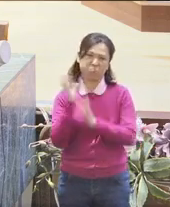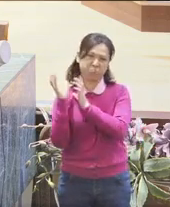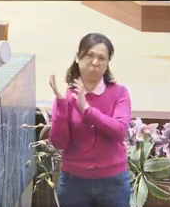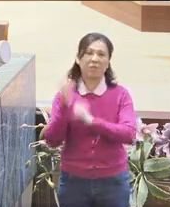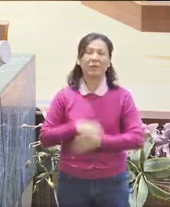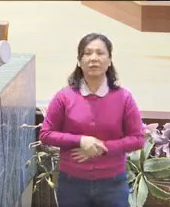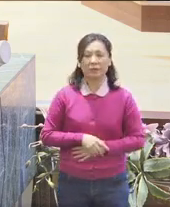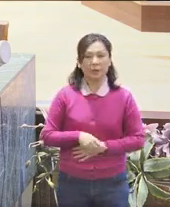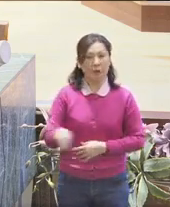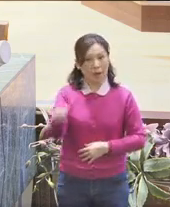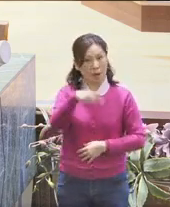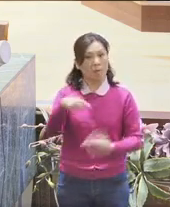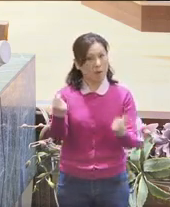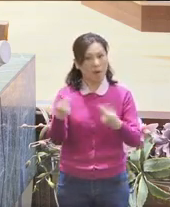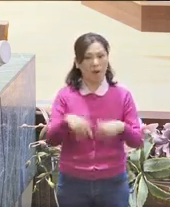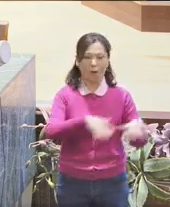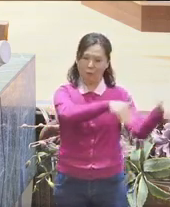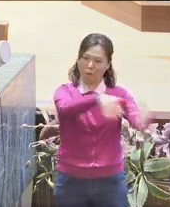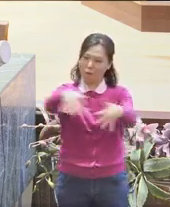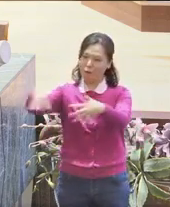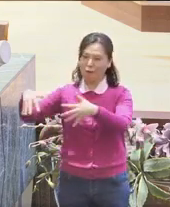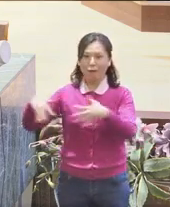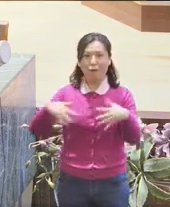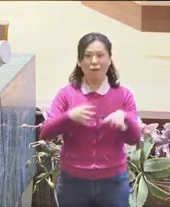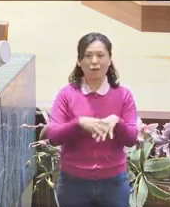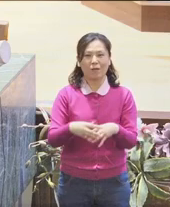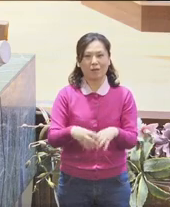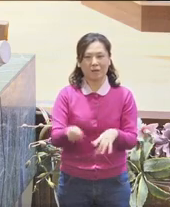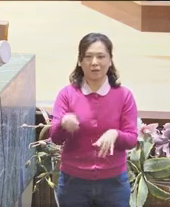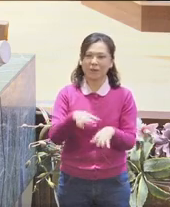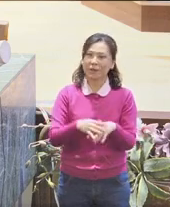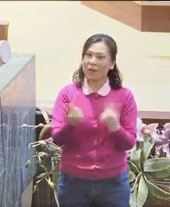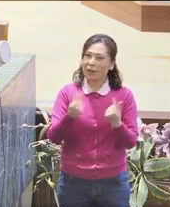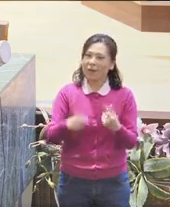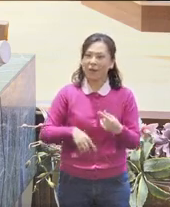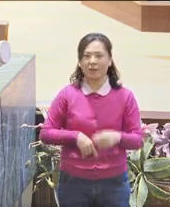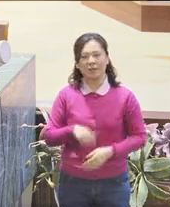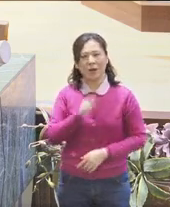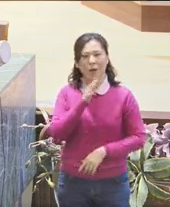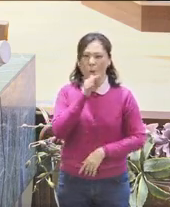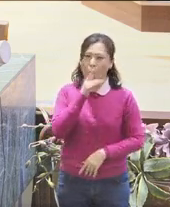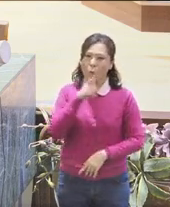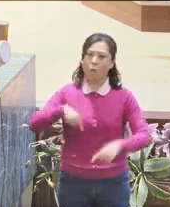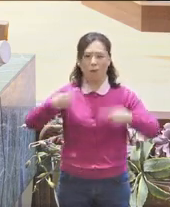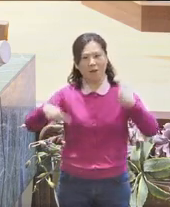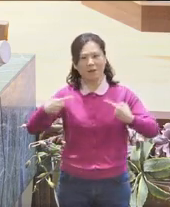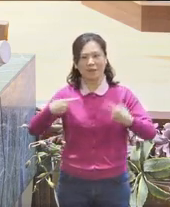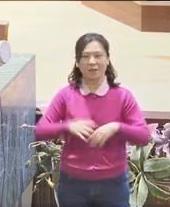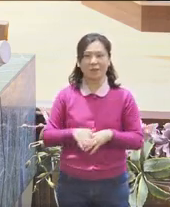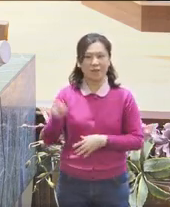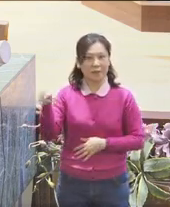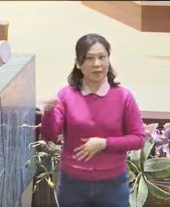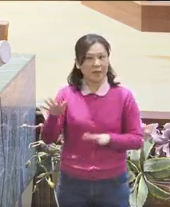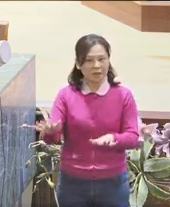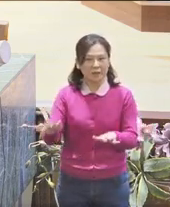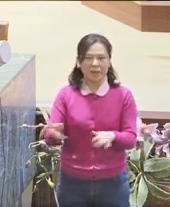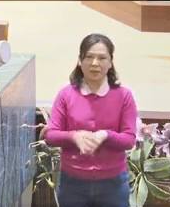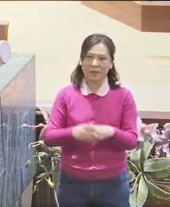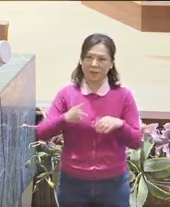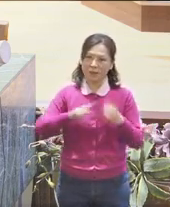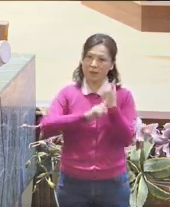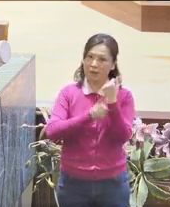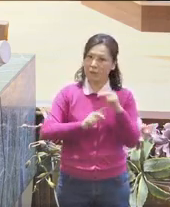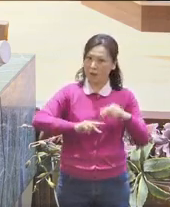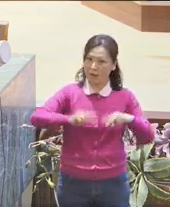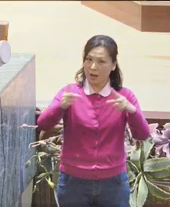成功的去动员，所以不只是好比像说他的言论自由现在全序部现在要修法了，独立的各资专责